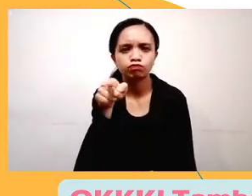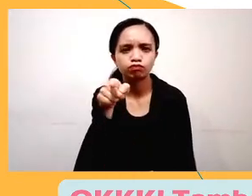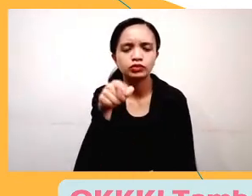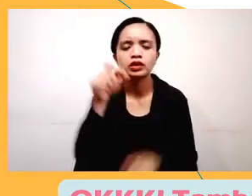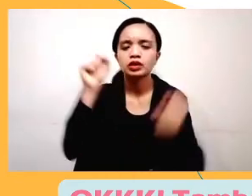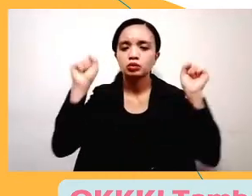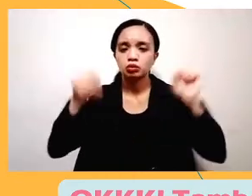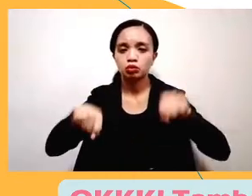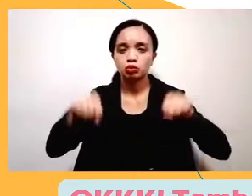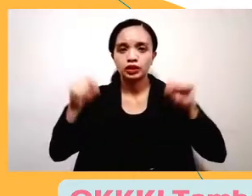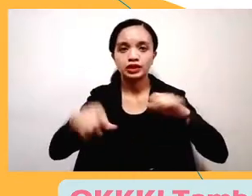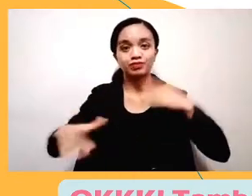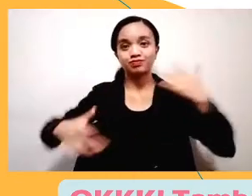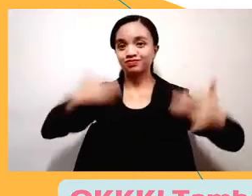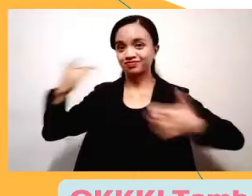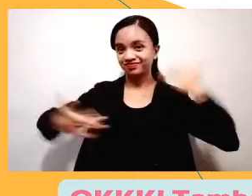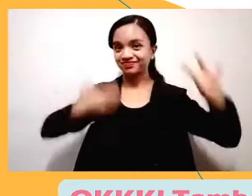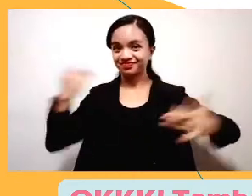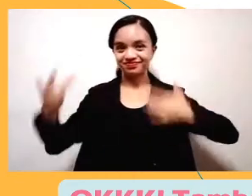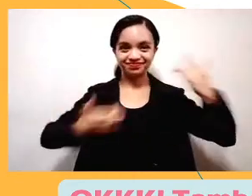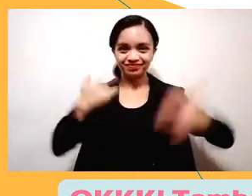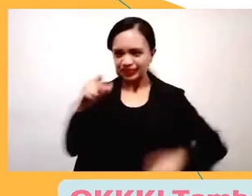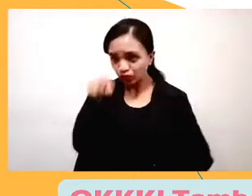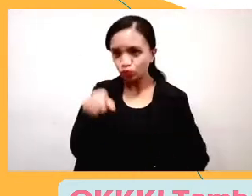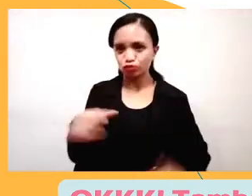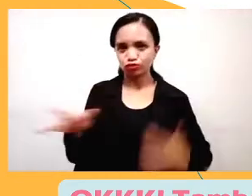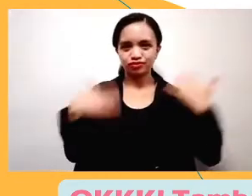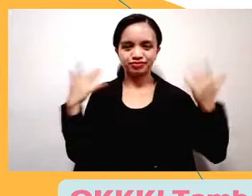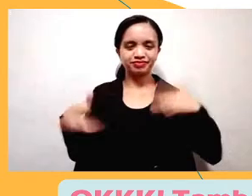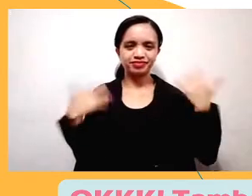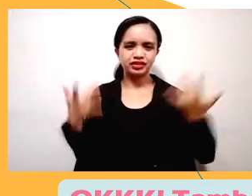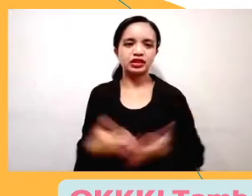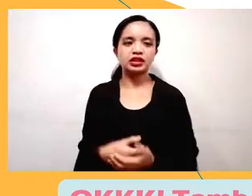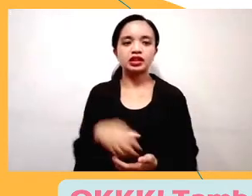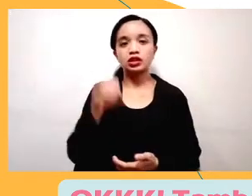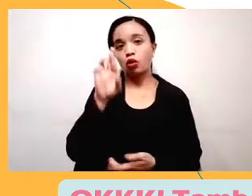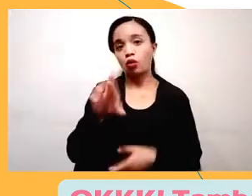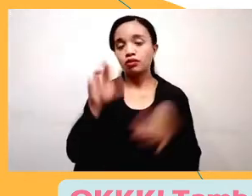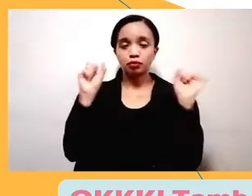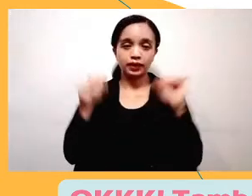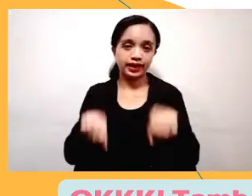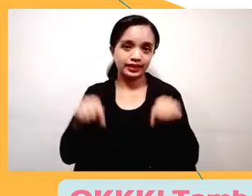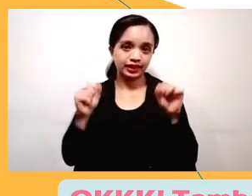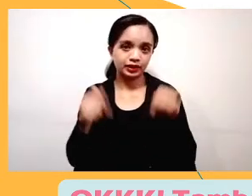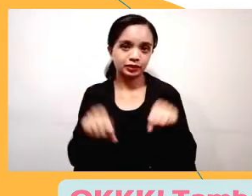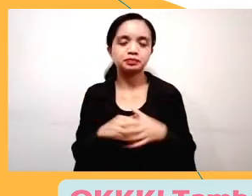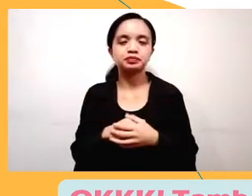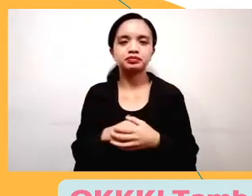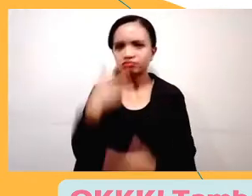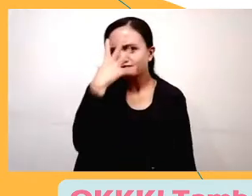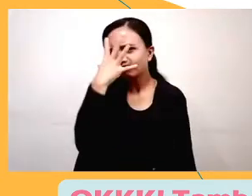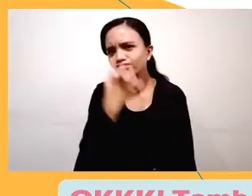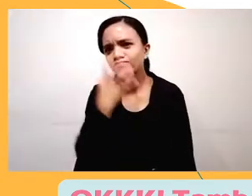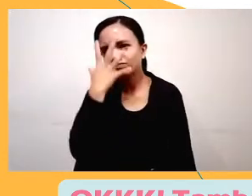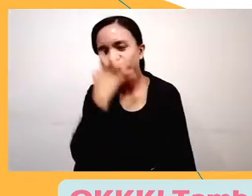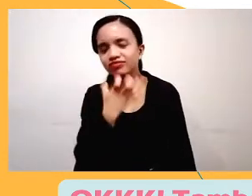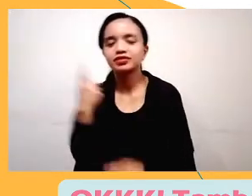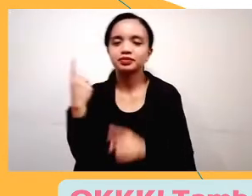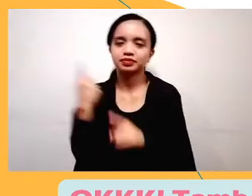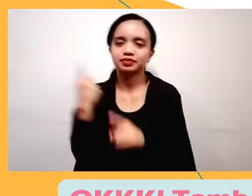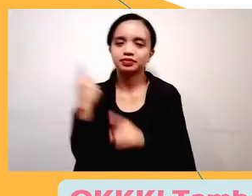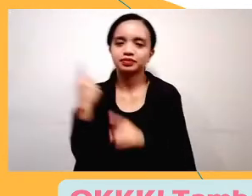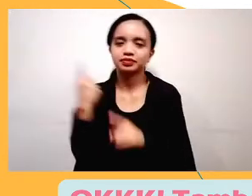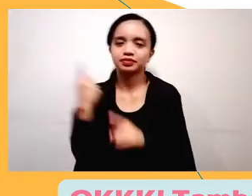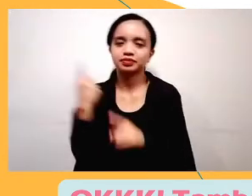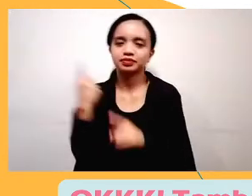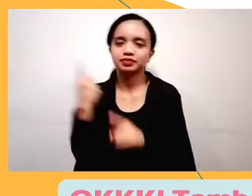siyang excited, no? Ikaw. Pwede din siyang galit, tama? Sabi ni Prima,